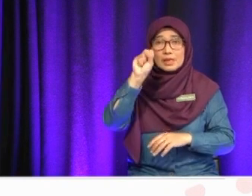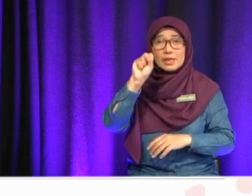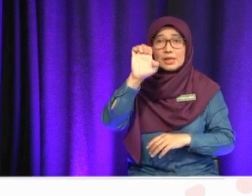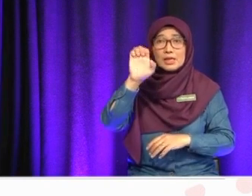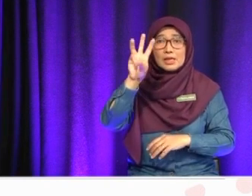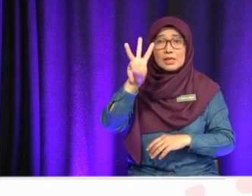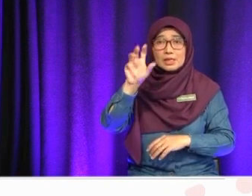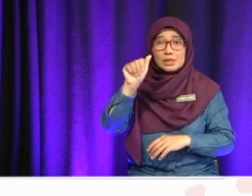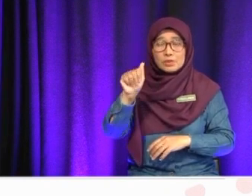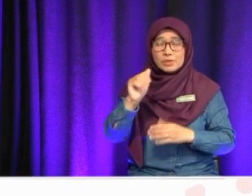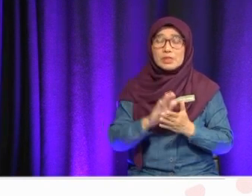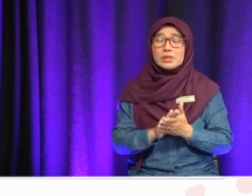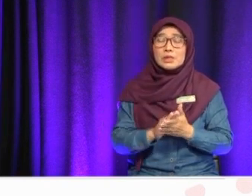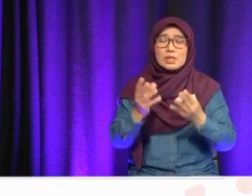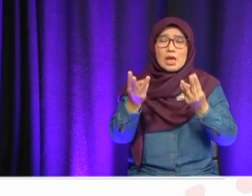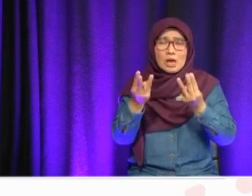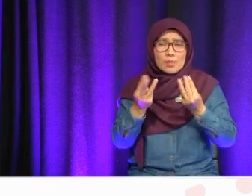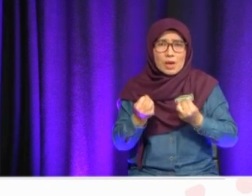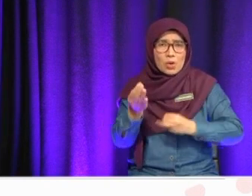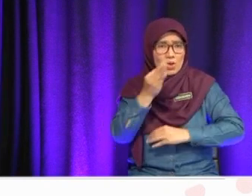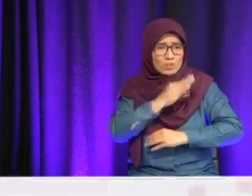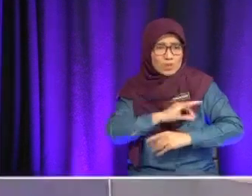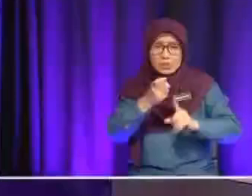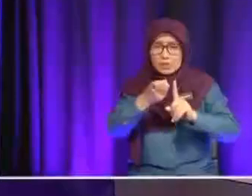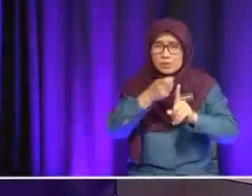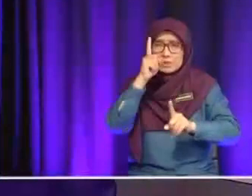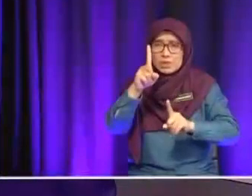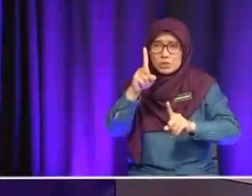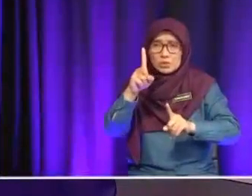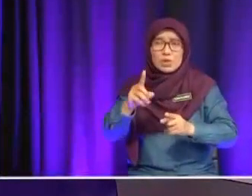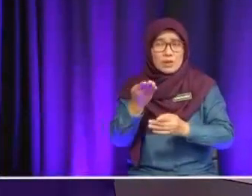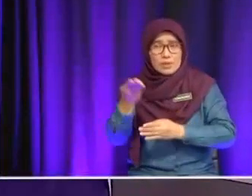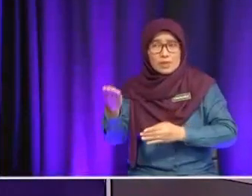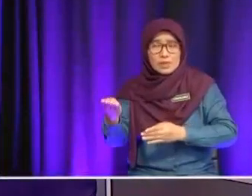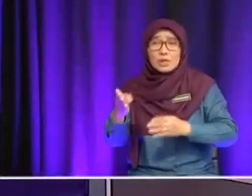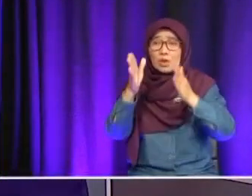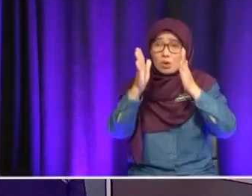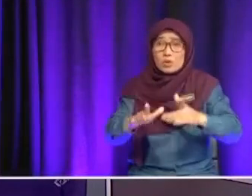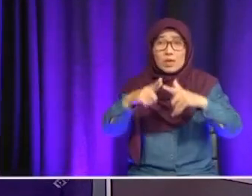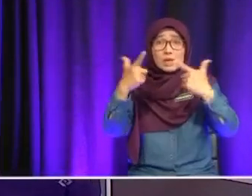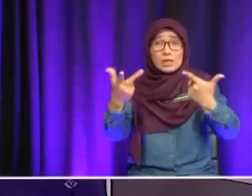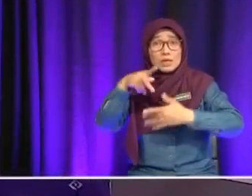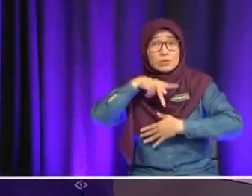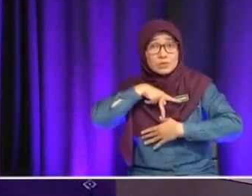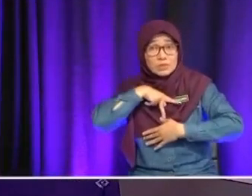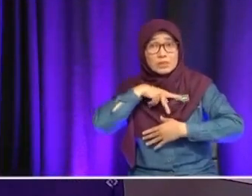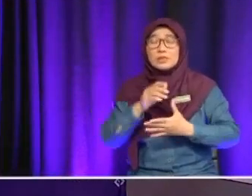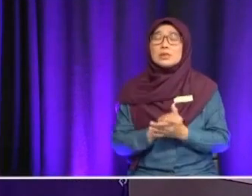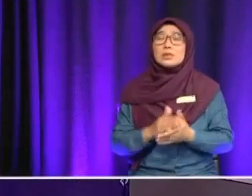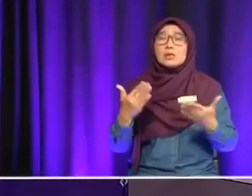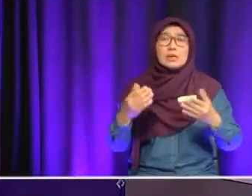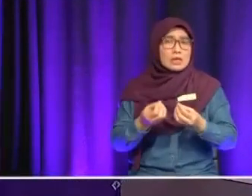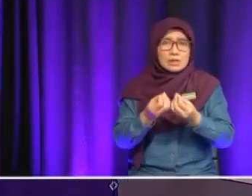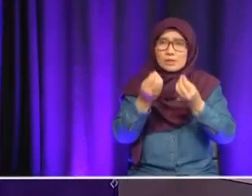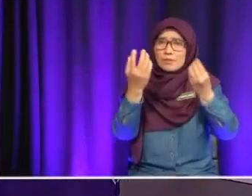Kita inginkan manfaat daripada sesuatu barang milik orang lain. Okey, jadi banyak barang